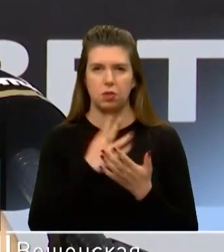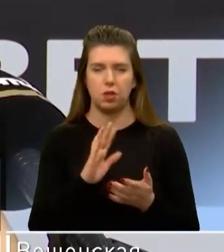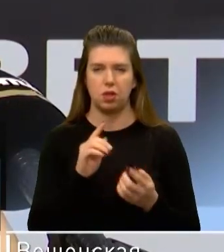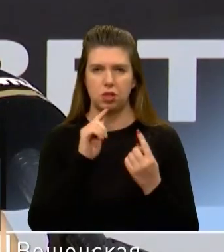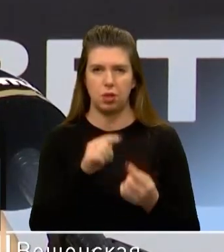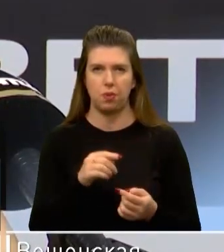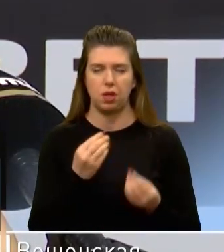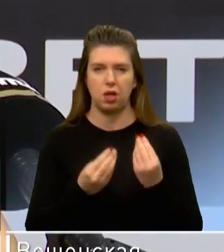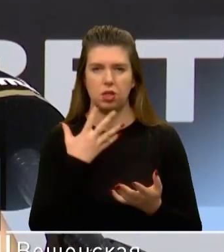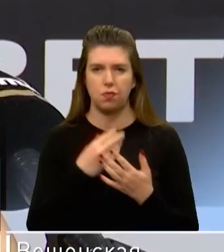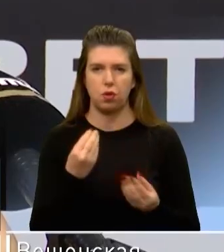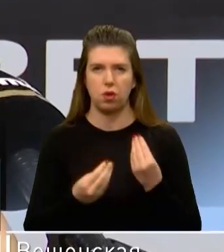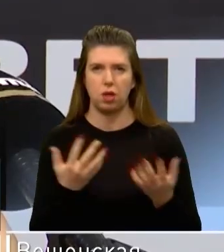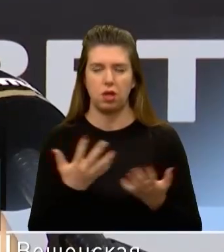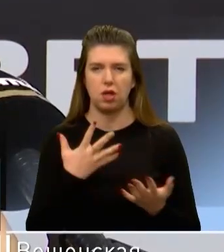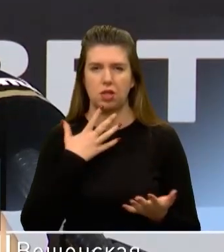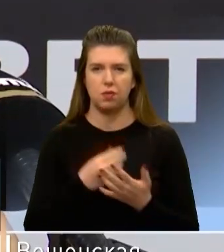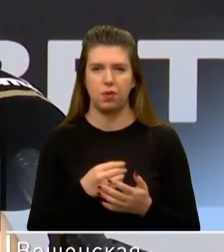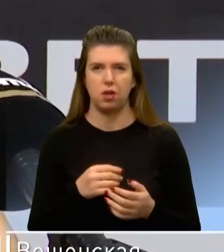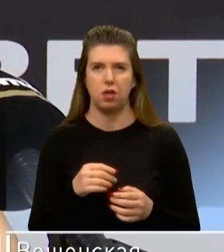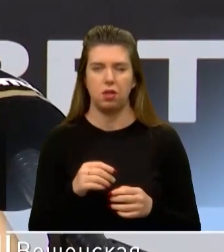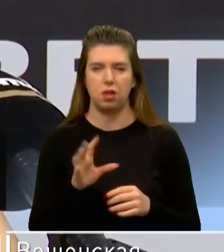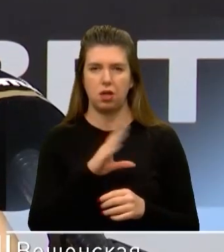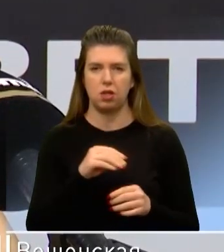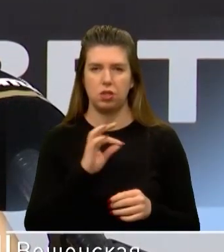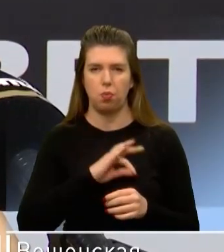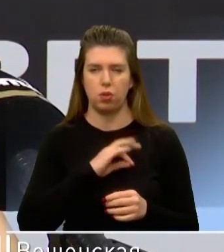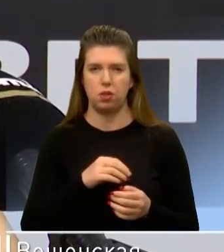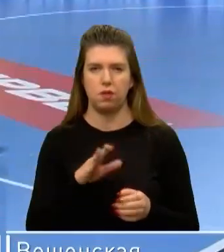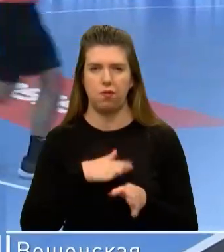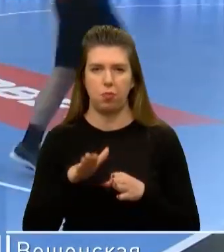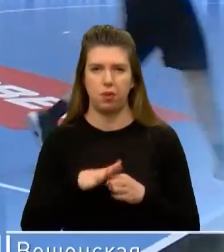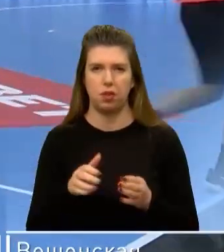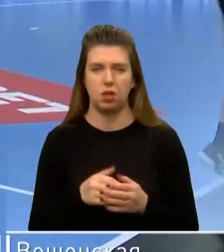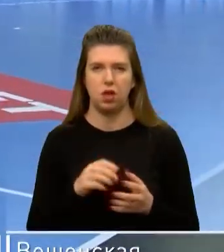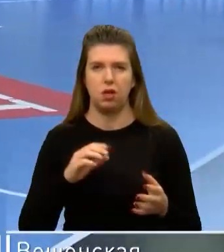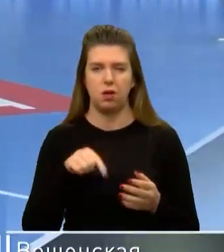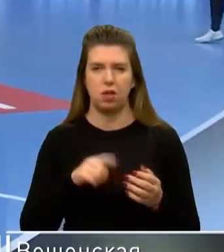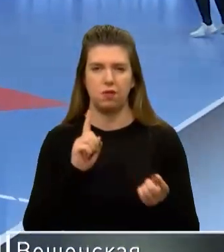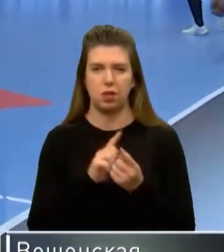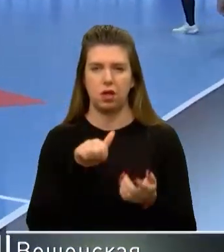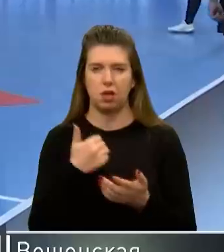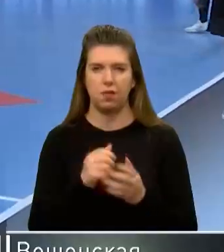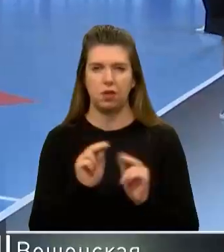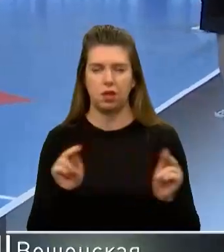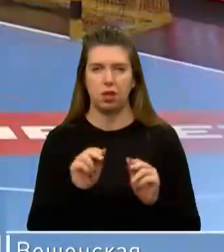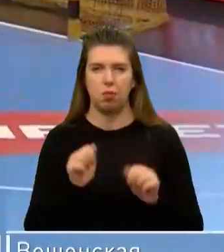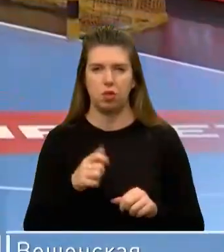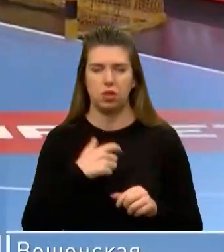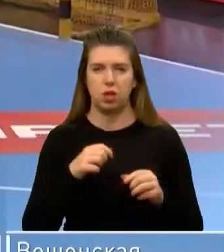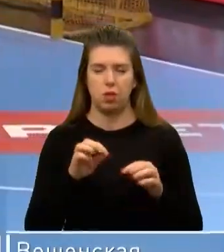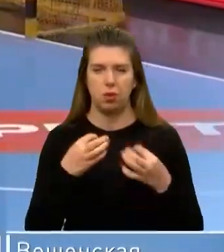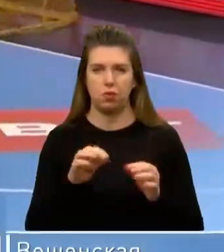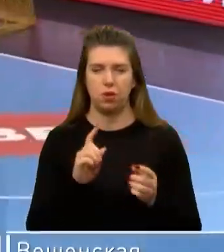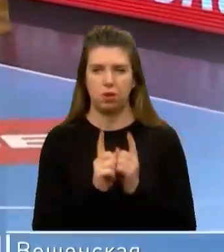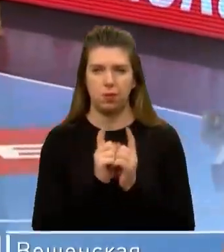соперника играть свою игру какие-то свои вещи пытались выполнять в этой встрече главный тренер могла себе позволить